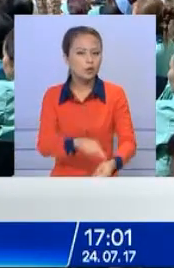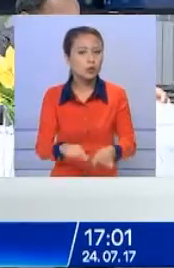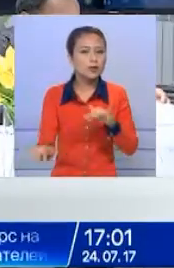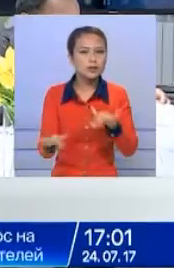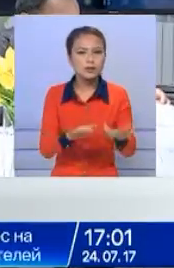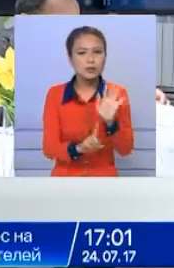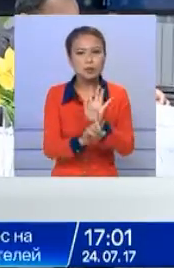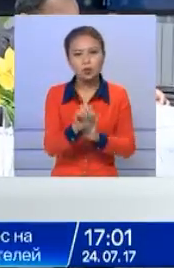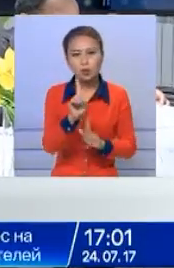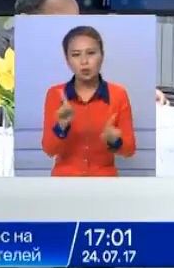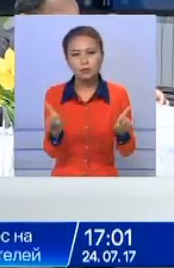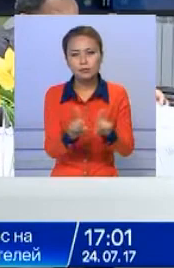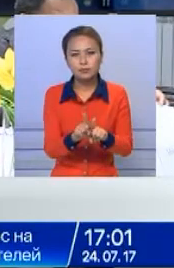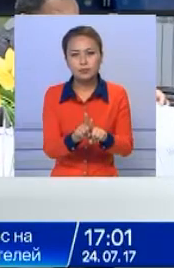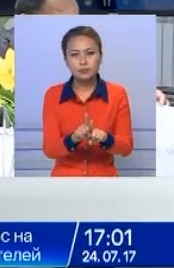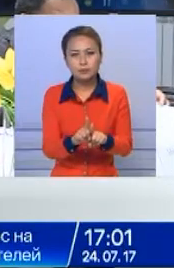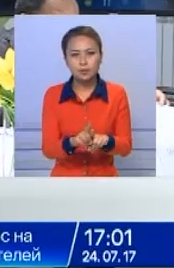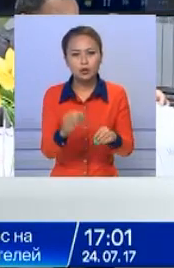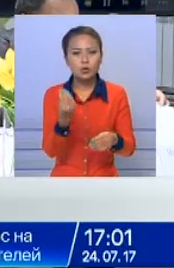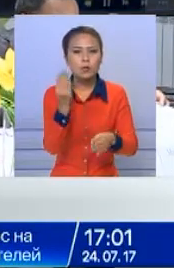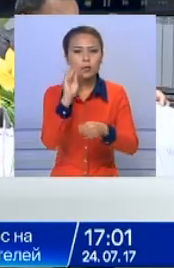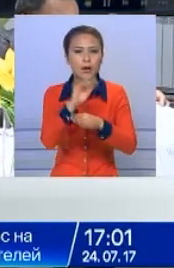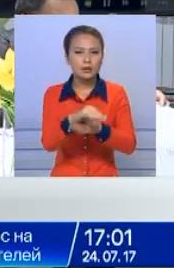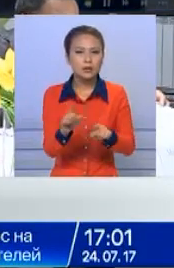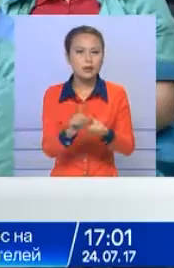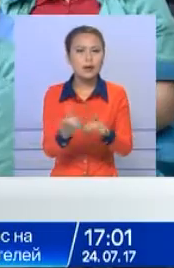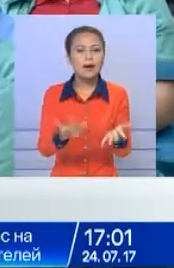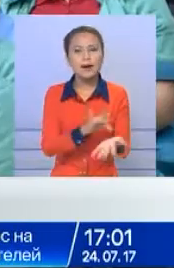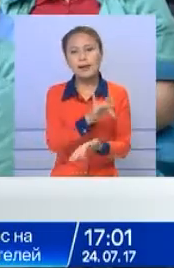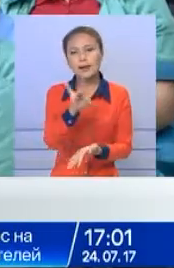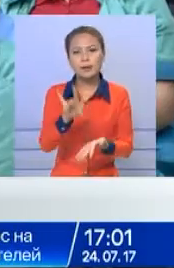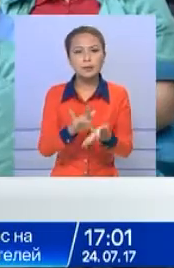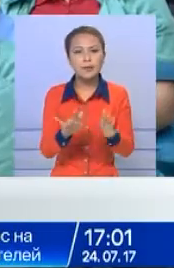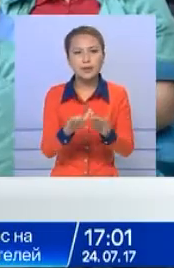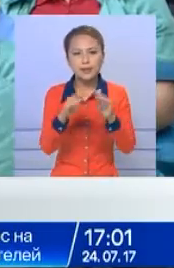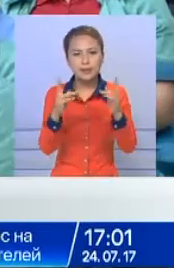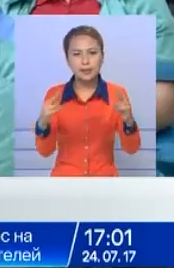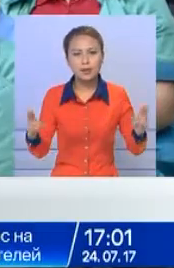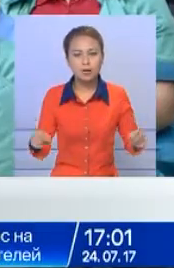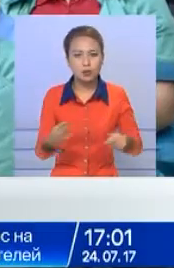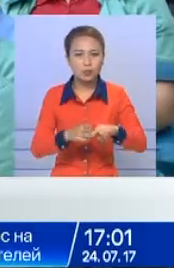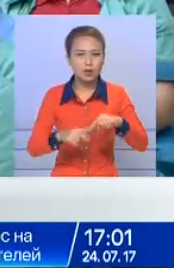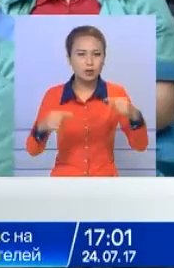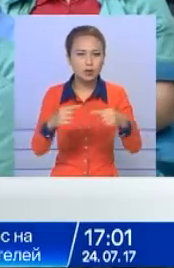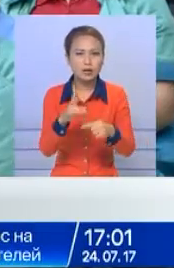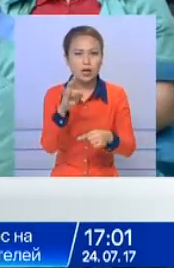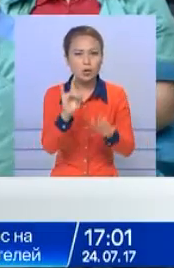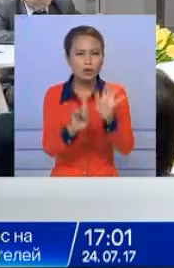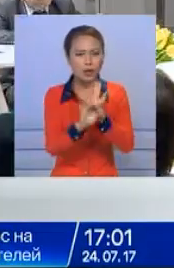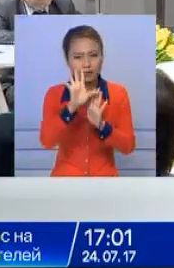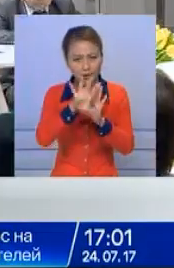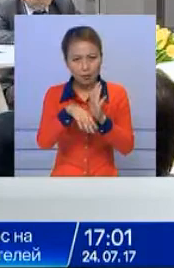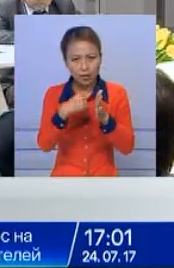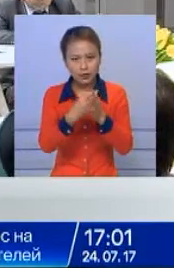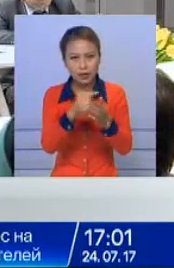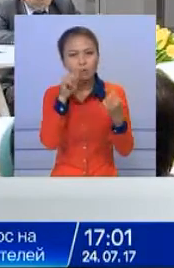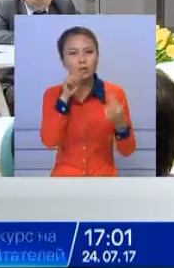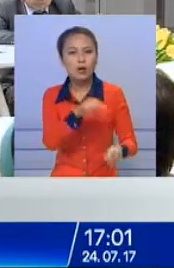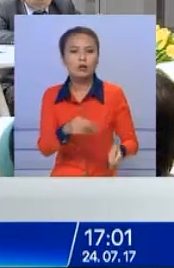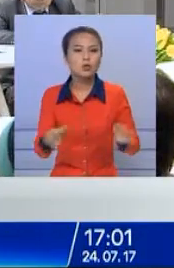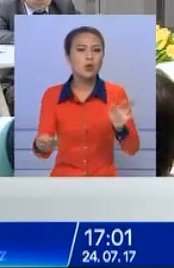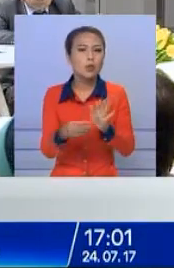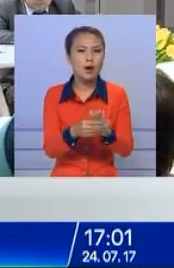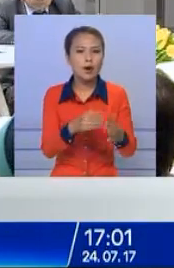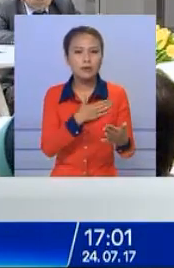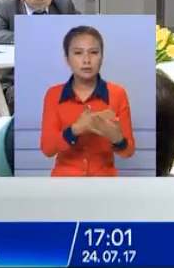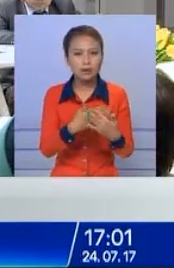іс-қимыл туралы заң қабылданды. Сонымен қатар, салалық мекемеде арнайы бөлімдер құрылып, наурыз айынан бері «Парасыз болашаққа бірге» атты